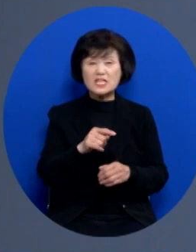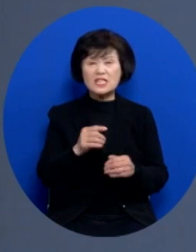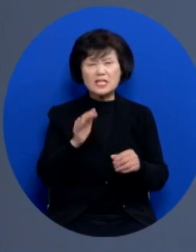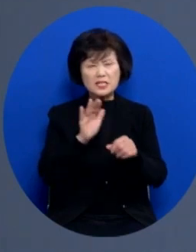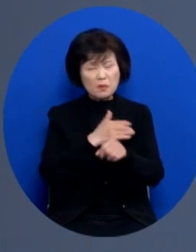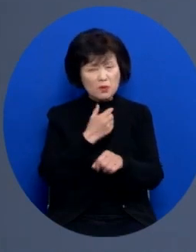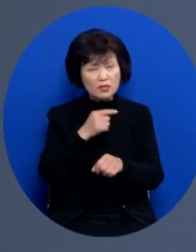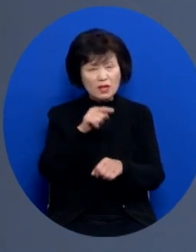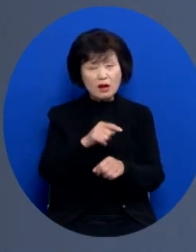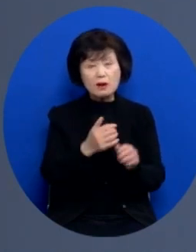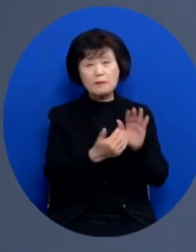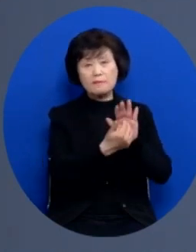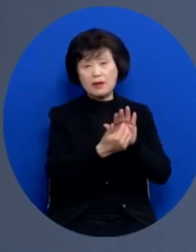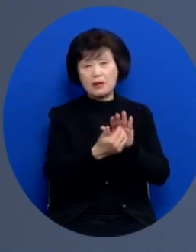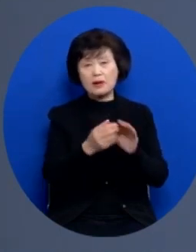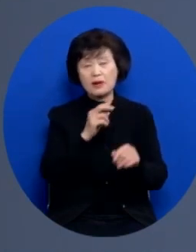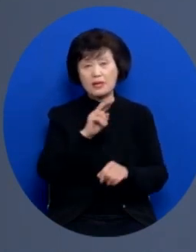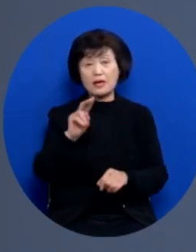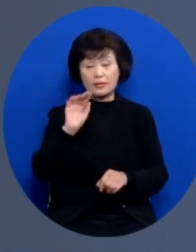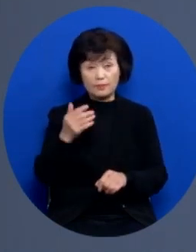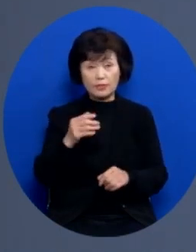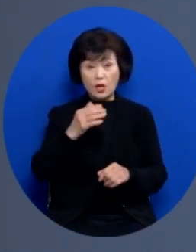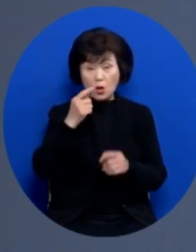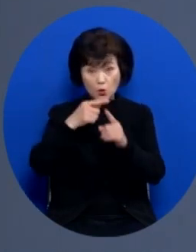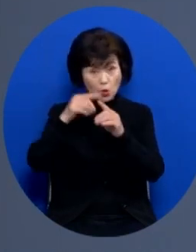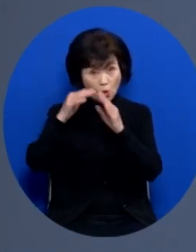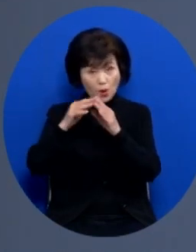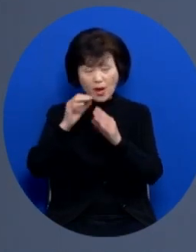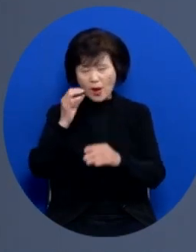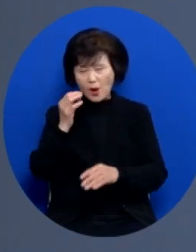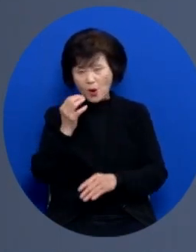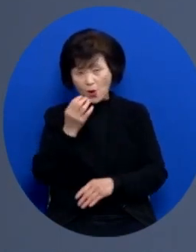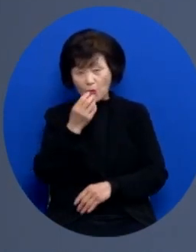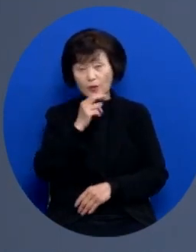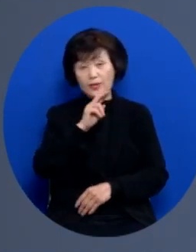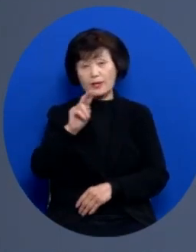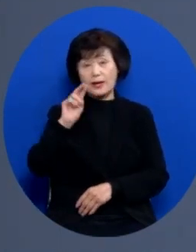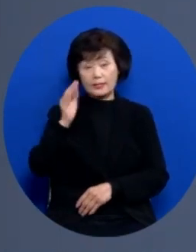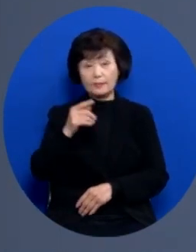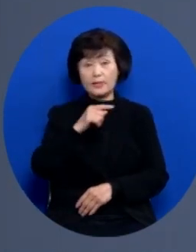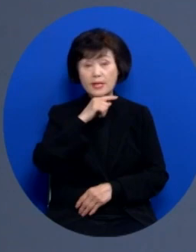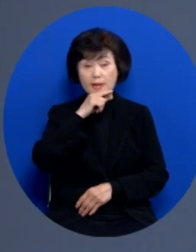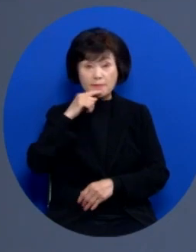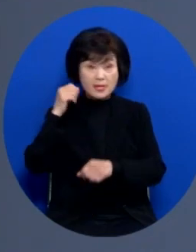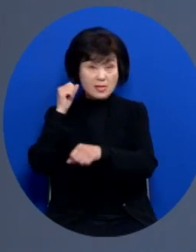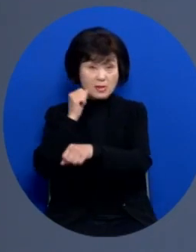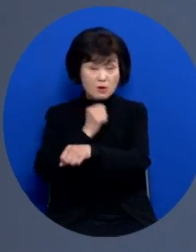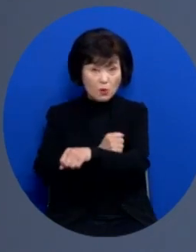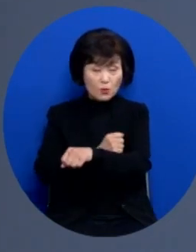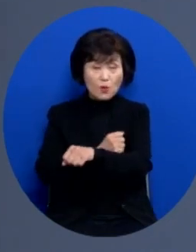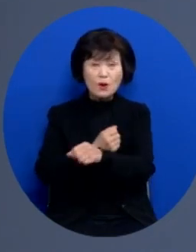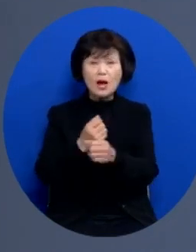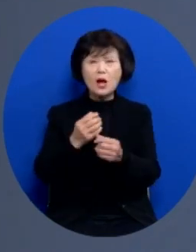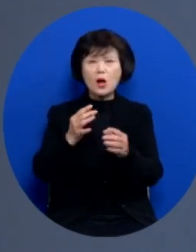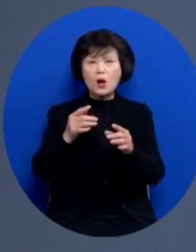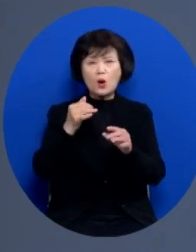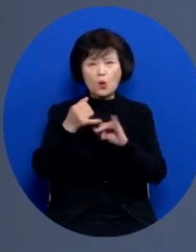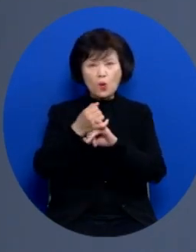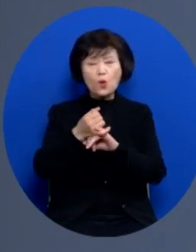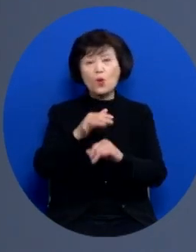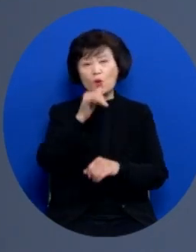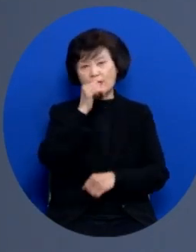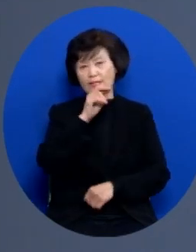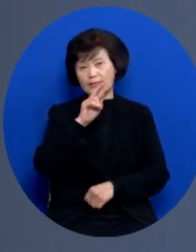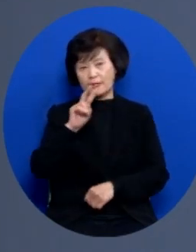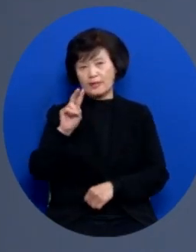막아낼 것입니다. 교회는 거룩해야 됩니다. 예수 그리스도의 피 공로가 반듯하게 세워져 있어야만 하는 것입니다.